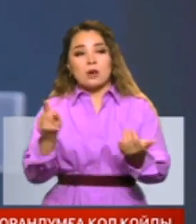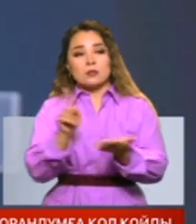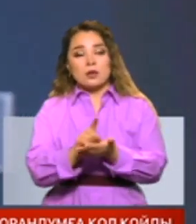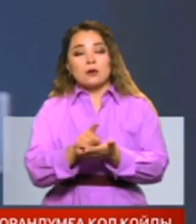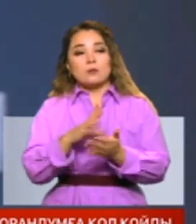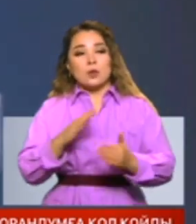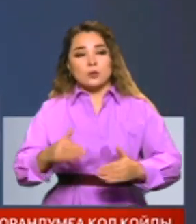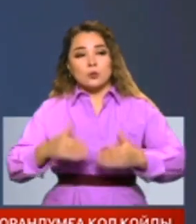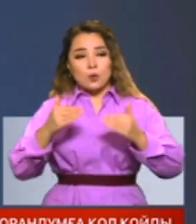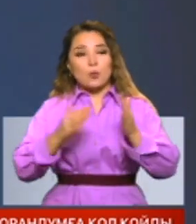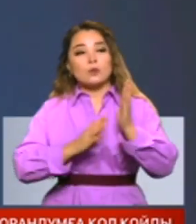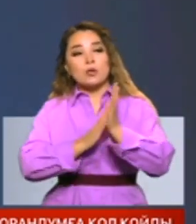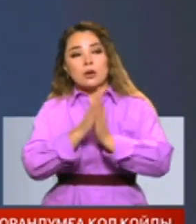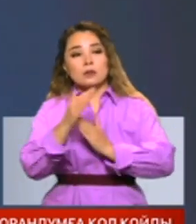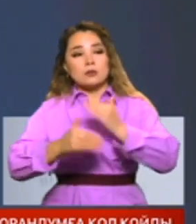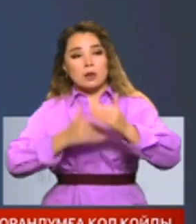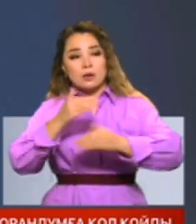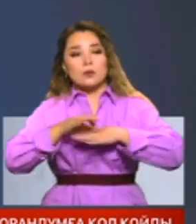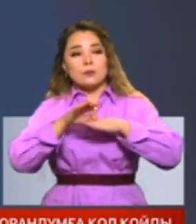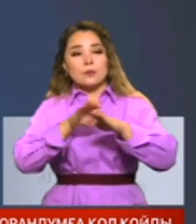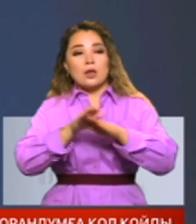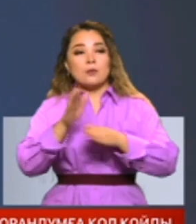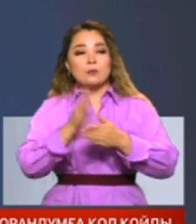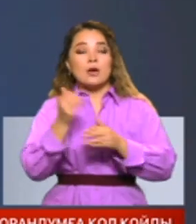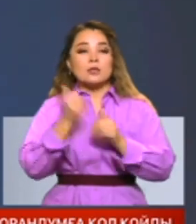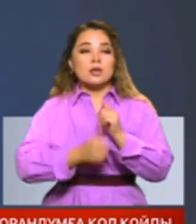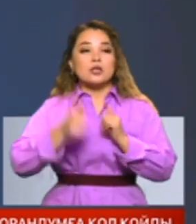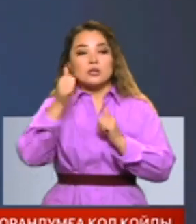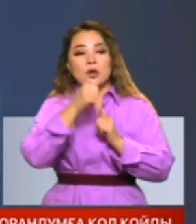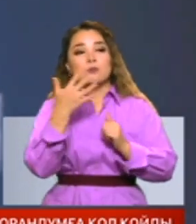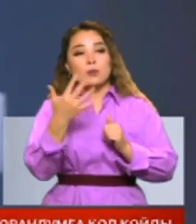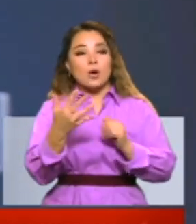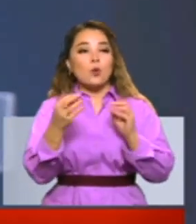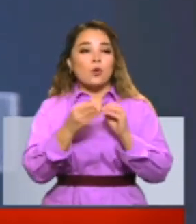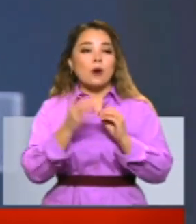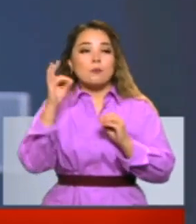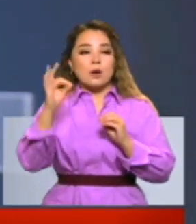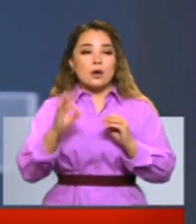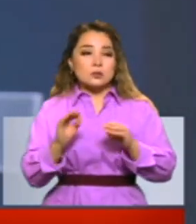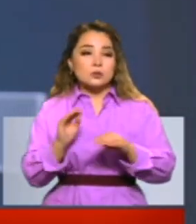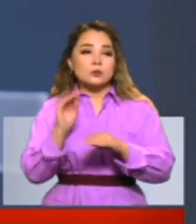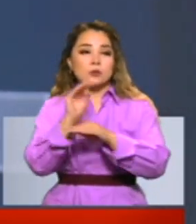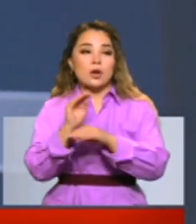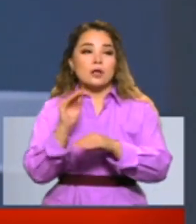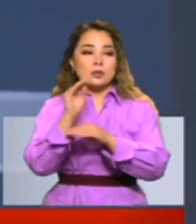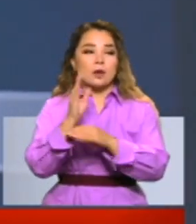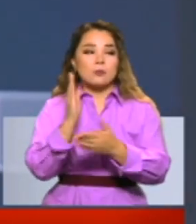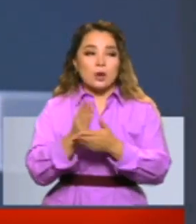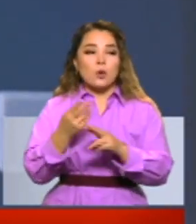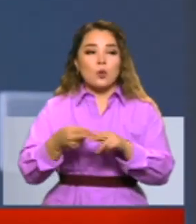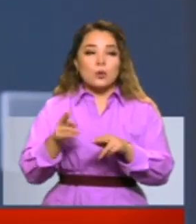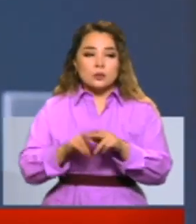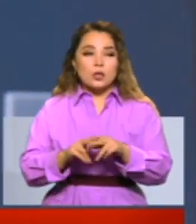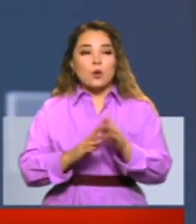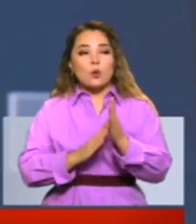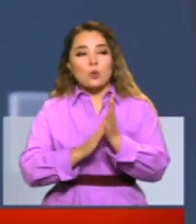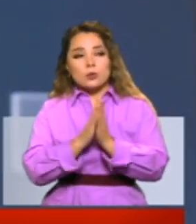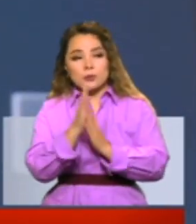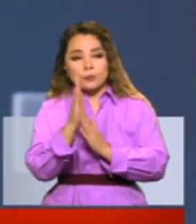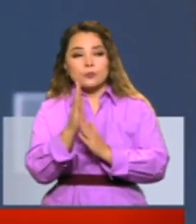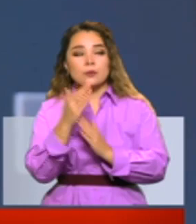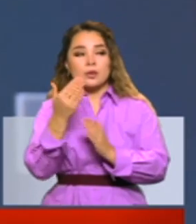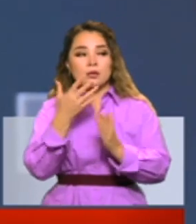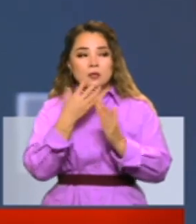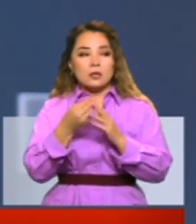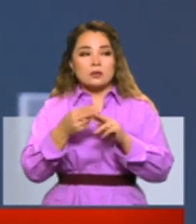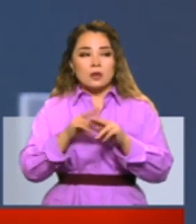осы тәртіпке, өсімді тәртіпке келтірдік біз, жыл сайын бір 5-10 пайыздан өсіріп тұрмыз. Дегенмен бұл өсім,